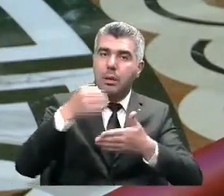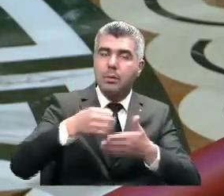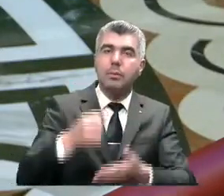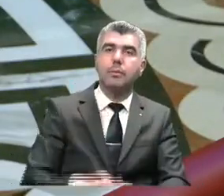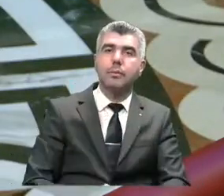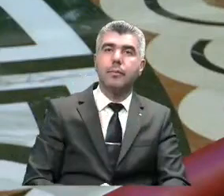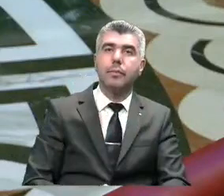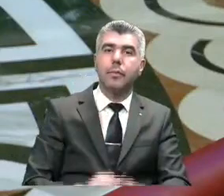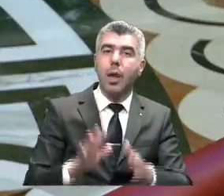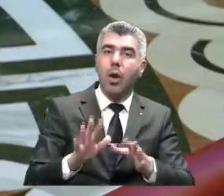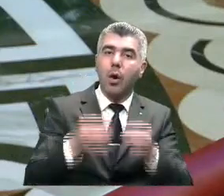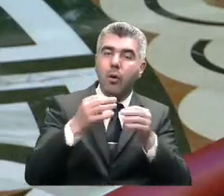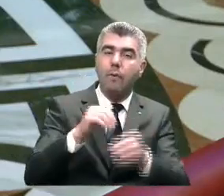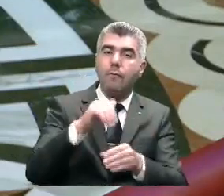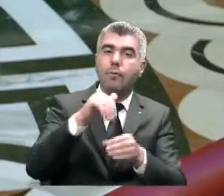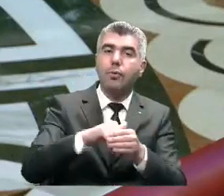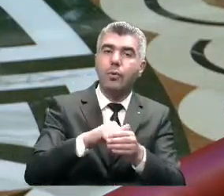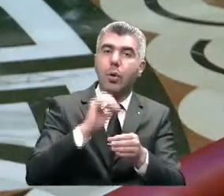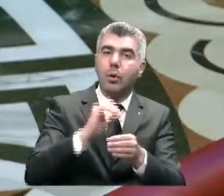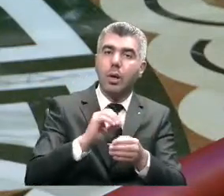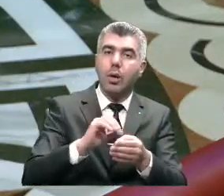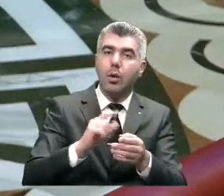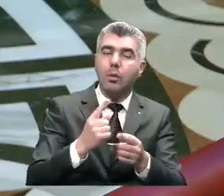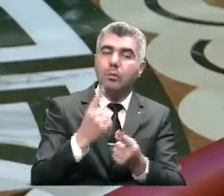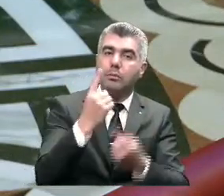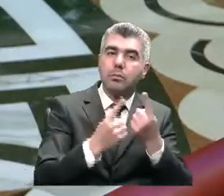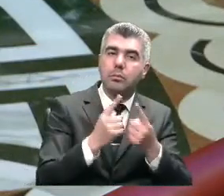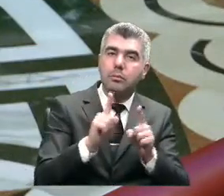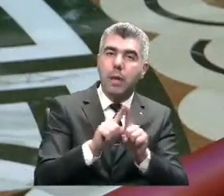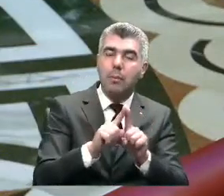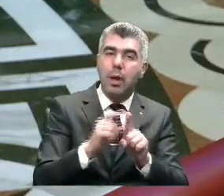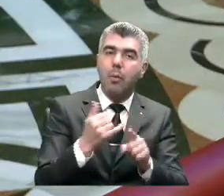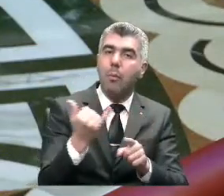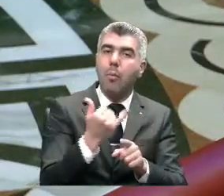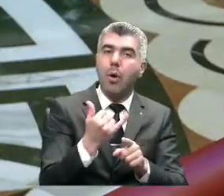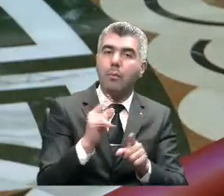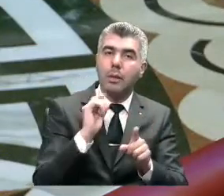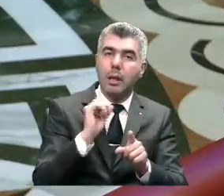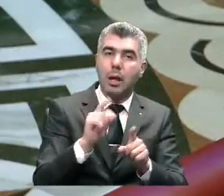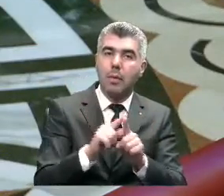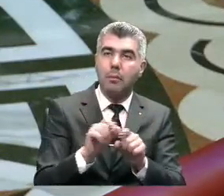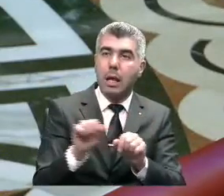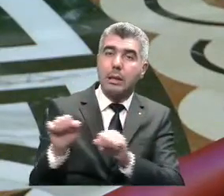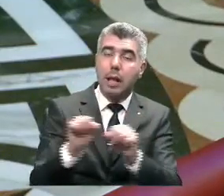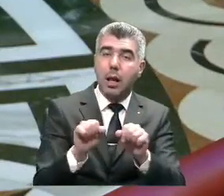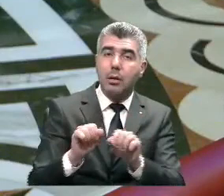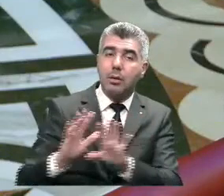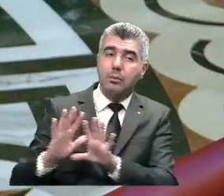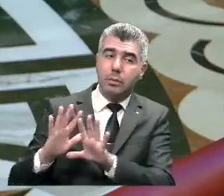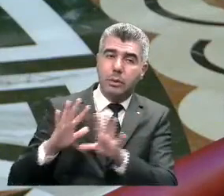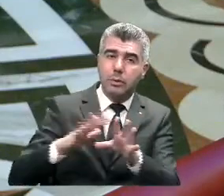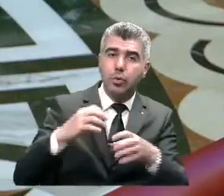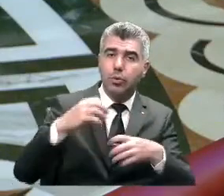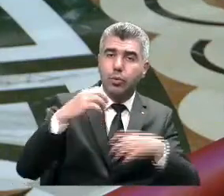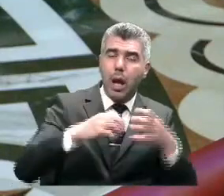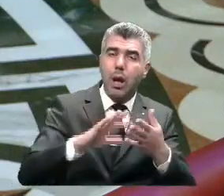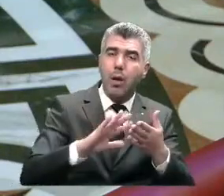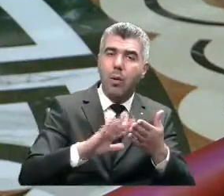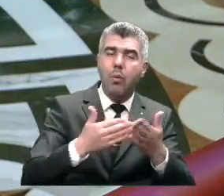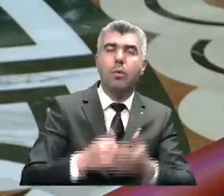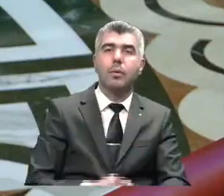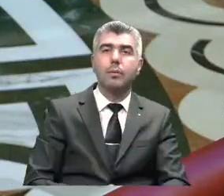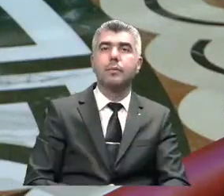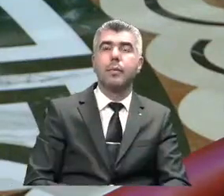تم احداث صناديق قطاعيه خاصه بالمخاطر والكوارث، من اهمها صندوق مكافحه اطال الكوارث الطبيعيه. ومن اجل التنسيق بين